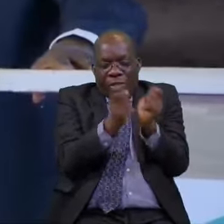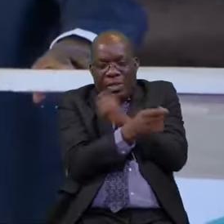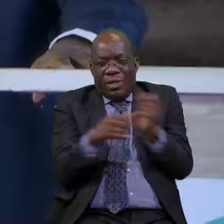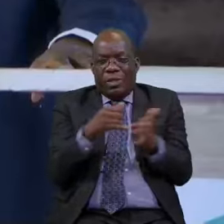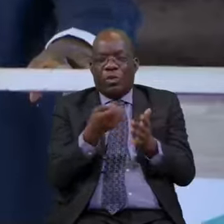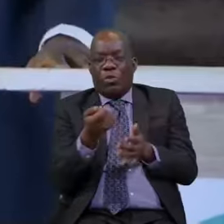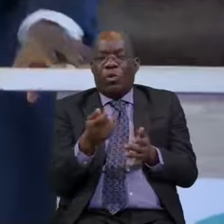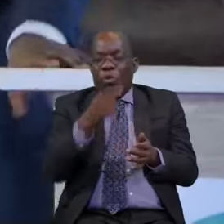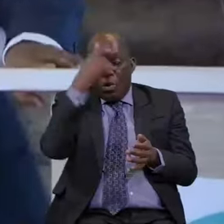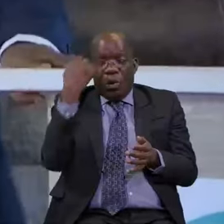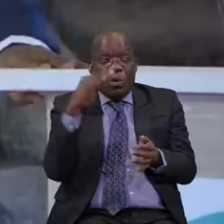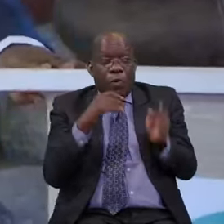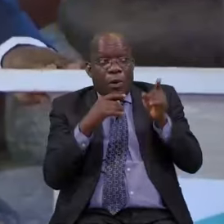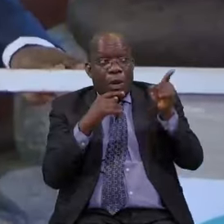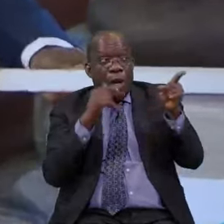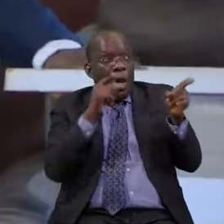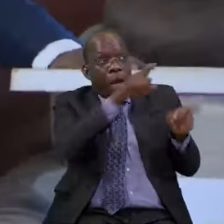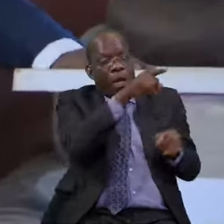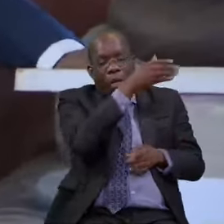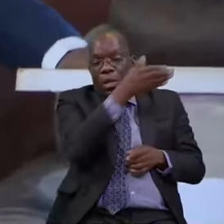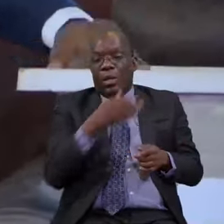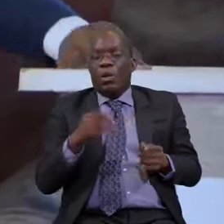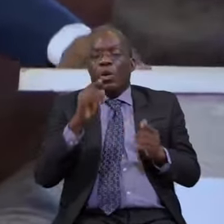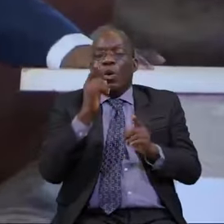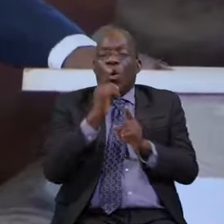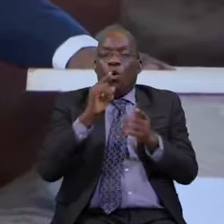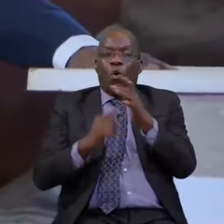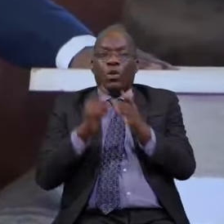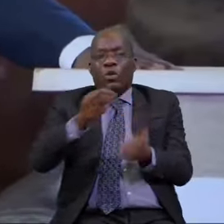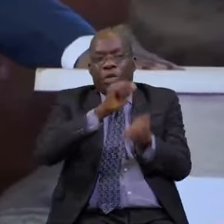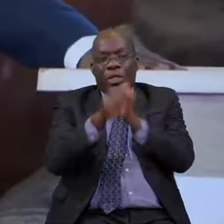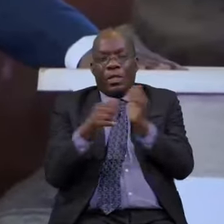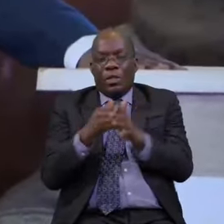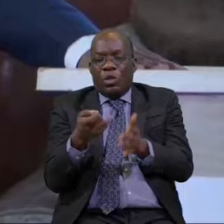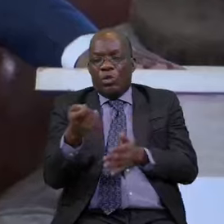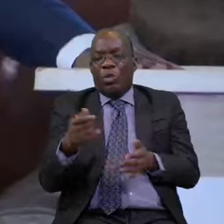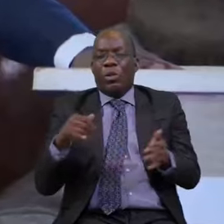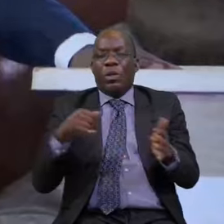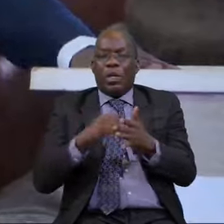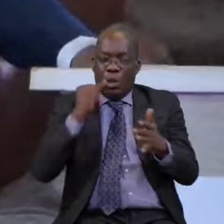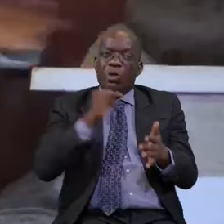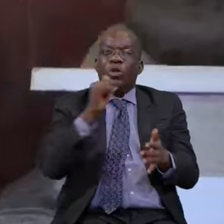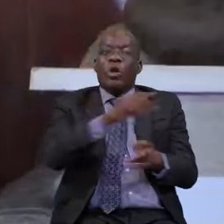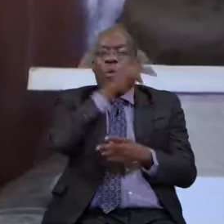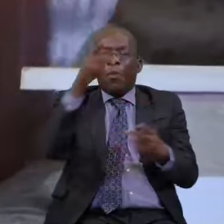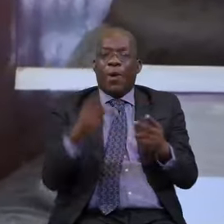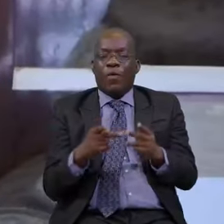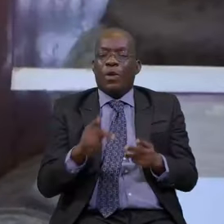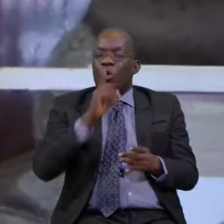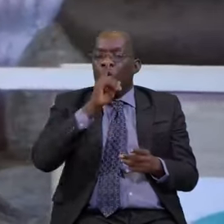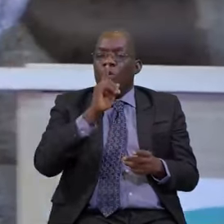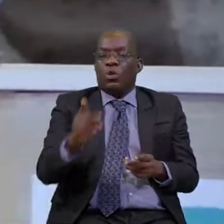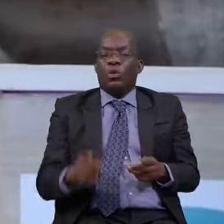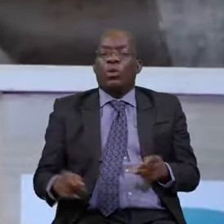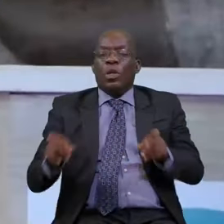changer ce que je voudrais dire à cause d'elle qui est là. Dès que vous changez cela, ce n'est plus la vérité